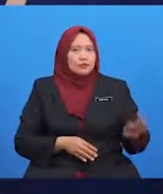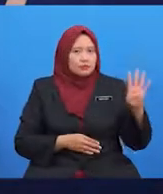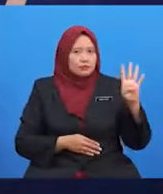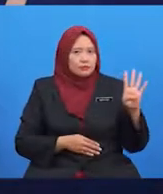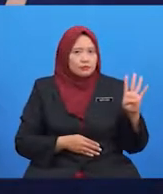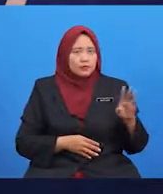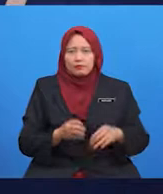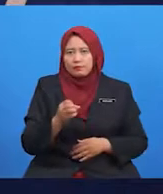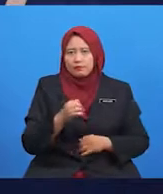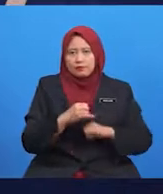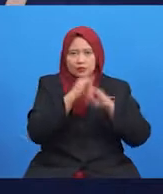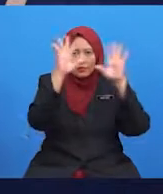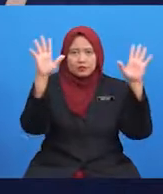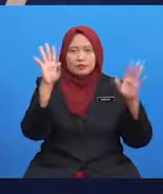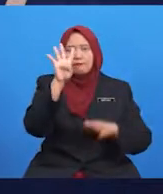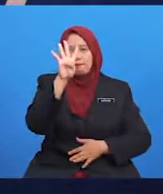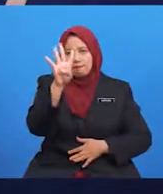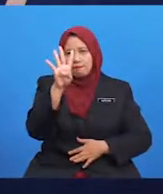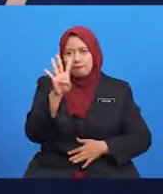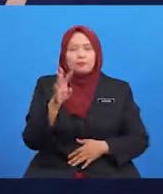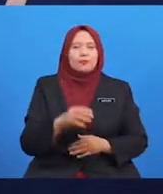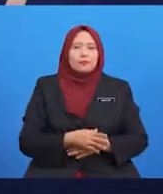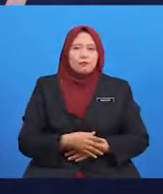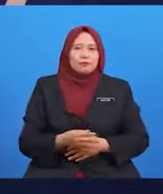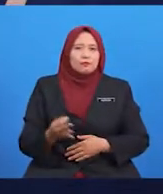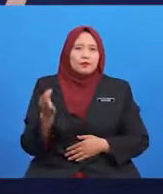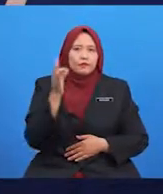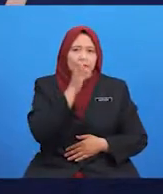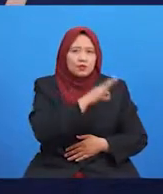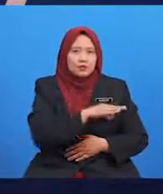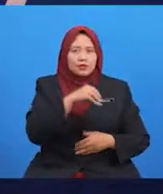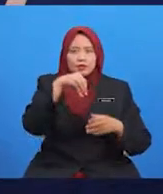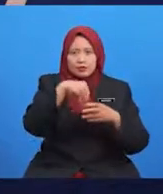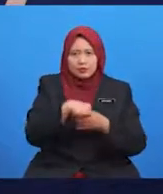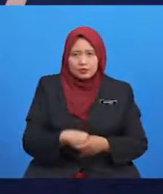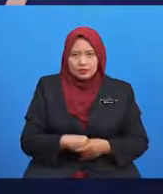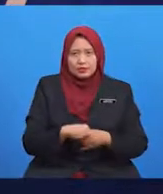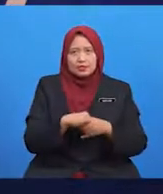menjelaskan empat pengajaran yang terdapat dalam karya kajian.